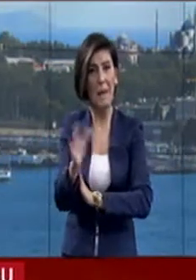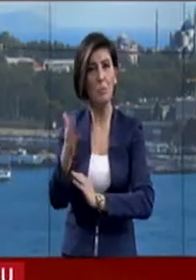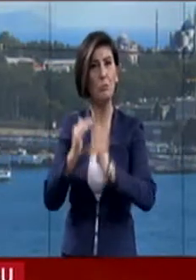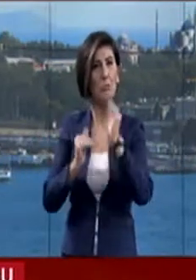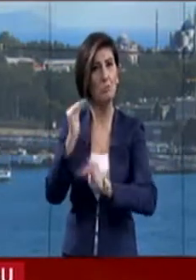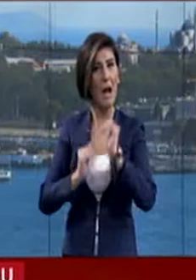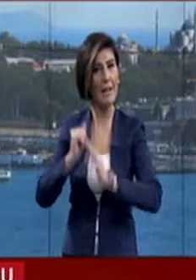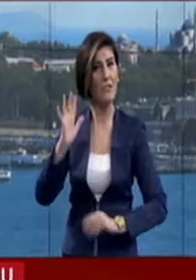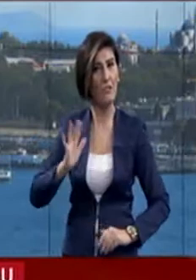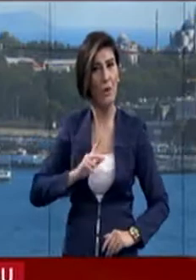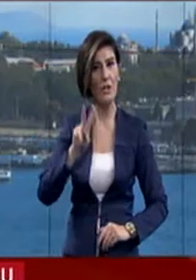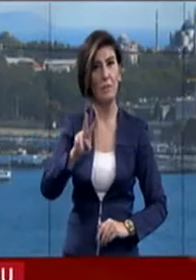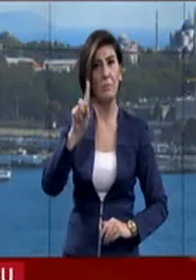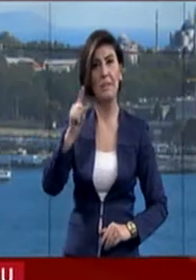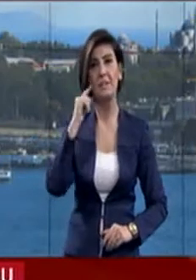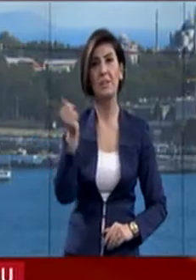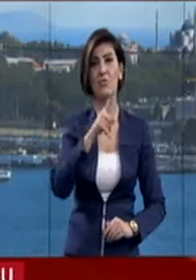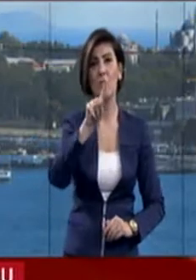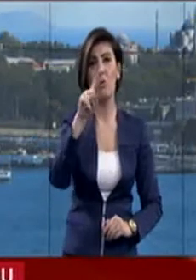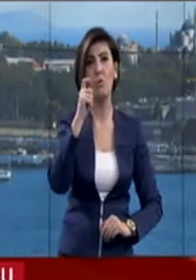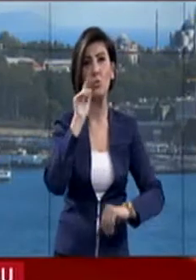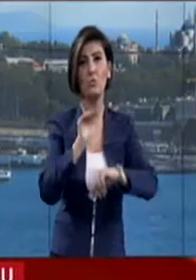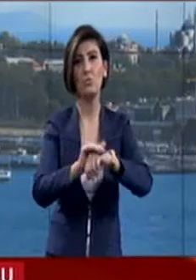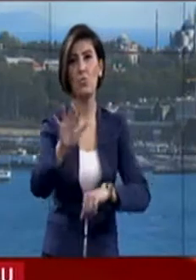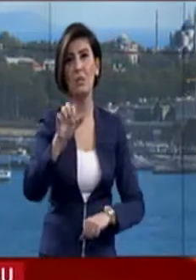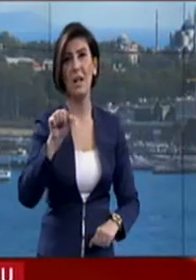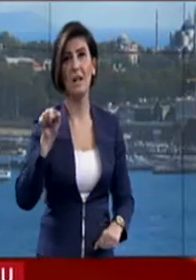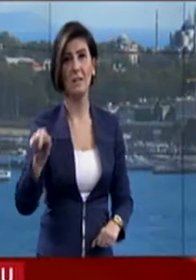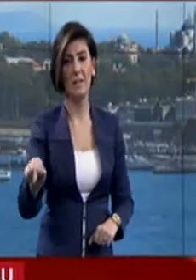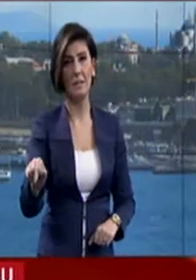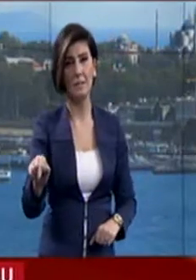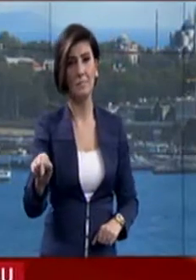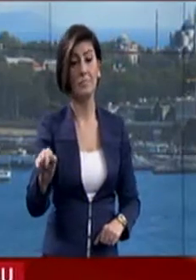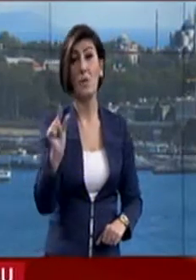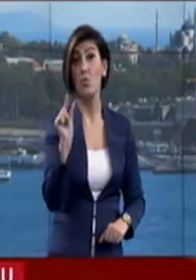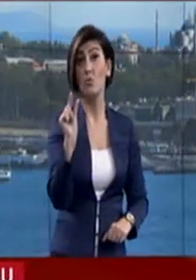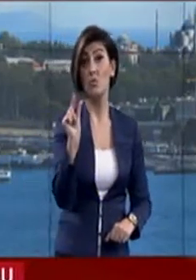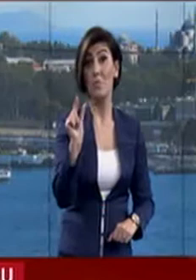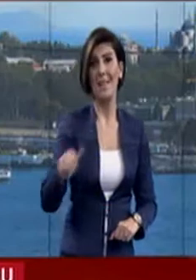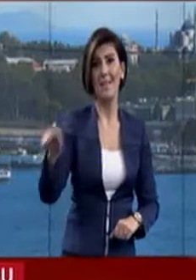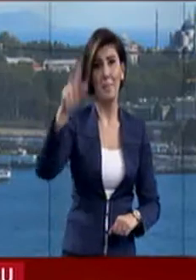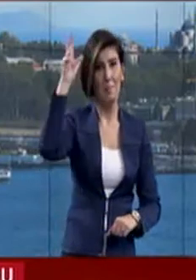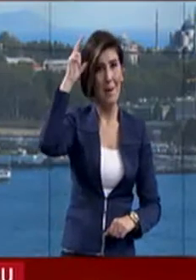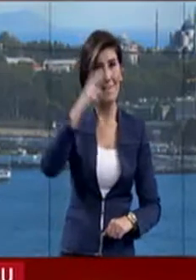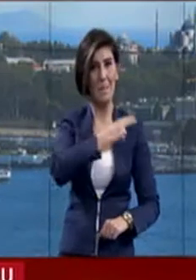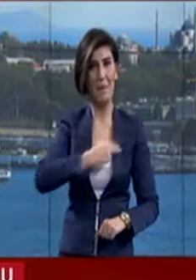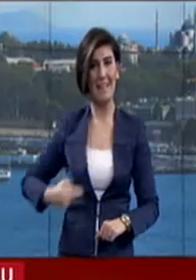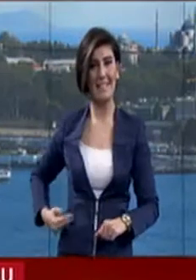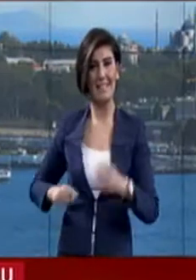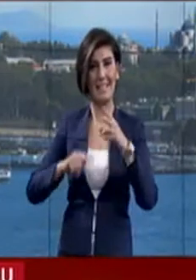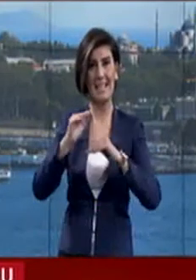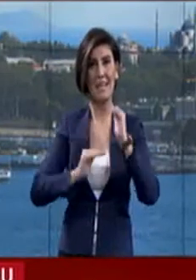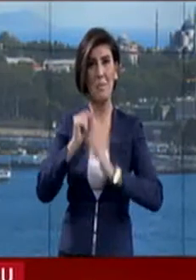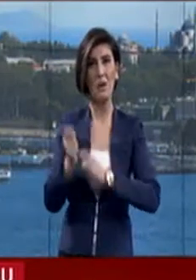ve müteahhitlerin de yer aldığı 21 kişiden 19'u gözaltına alındı. Şüphelilerin Manisa